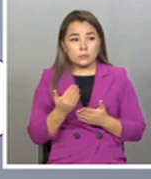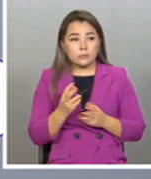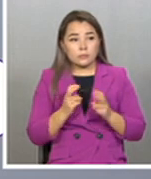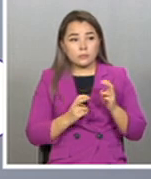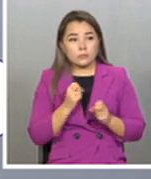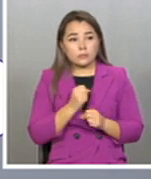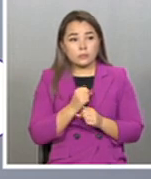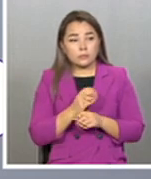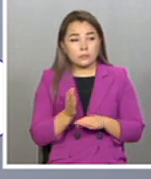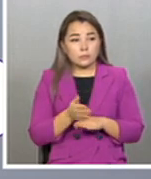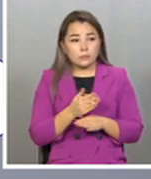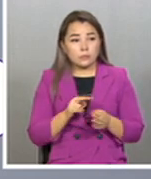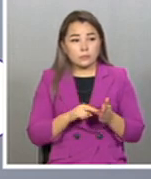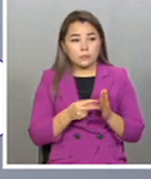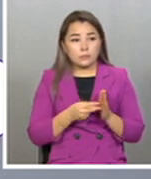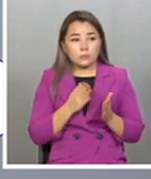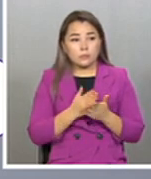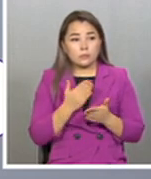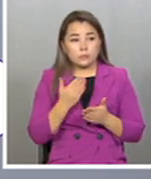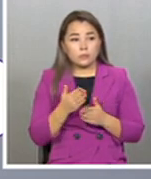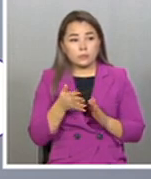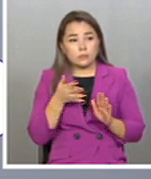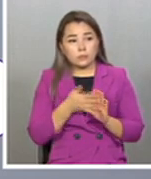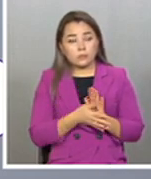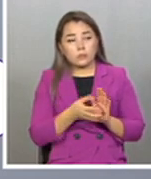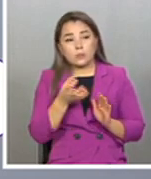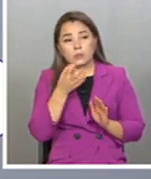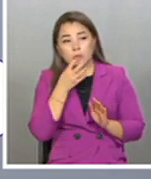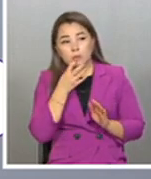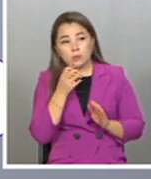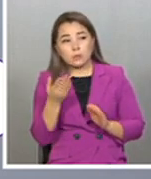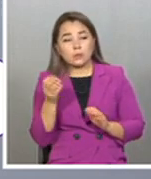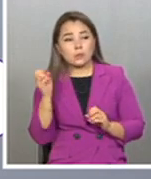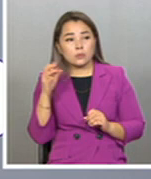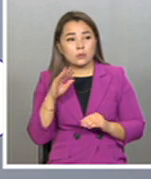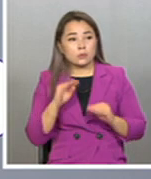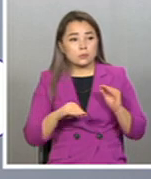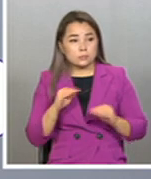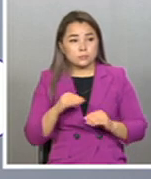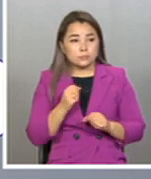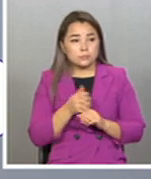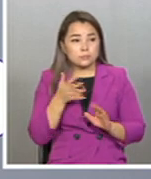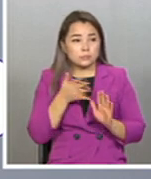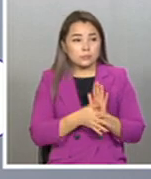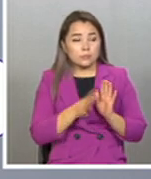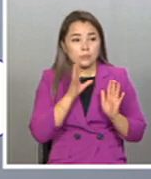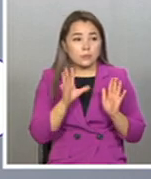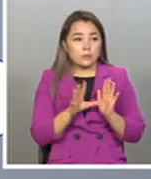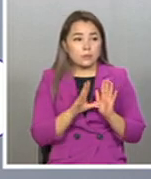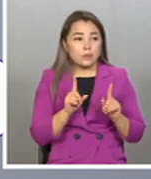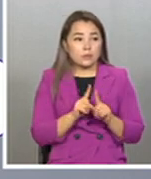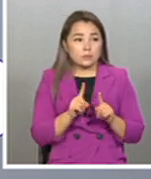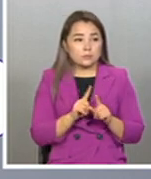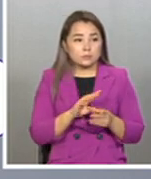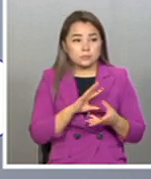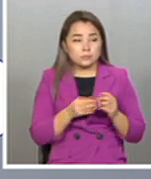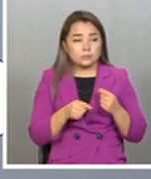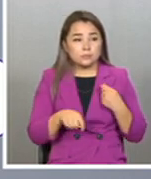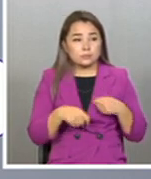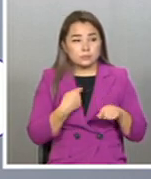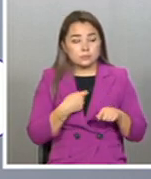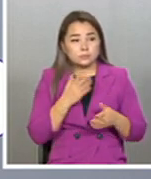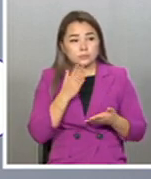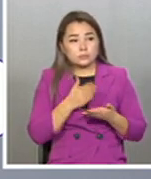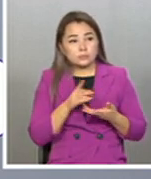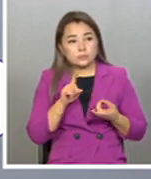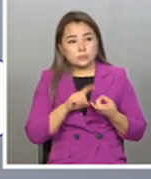әсері. Оларды игеру, жылыту, жарықтандыру үшін жұмсалатын энергетикалық шығындардың көздері тікелей климатқа